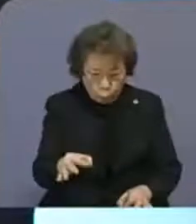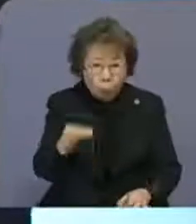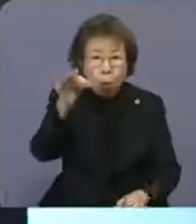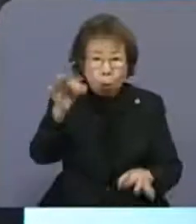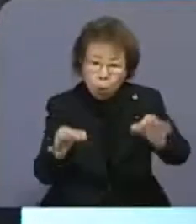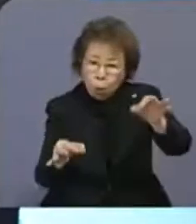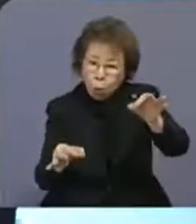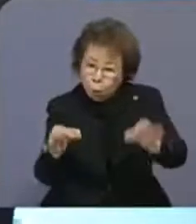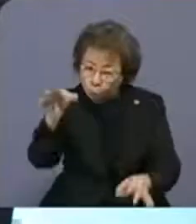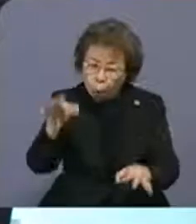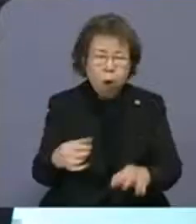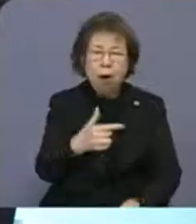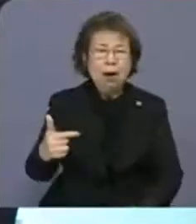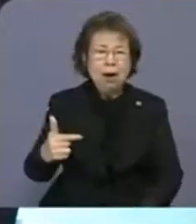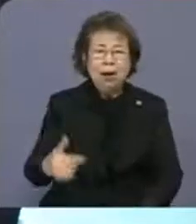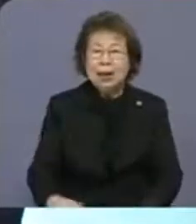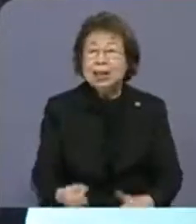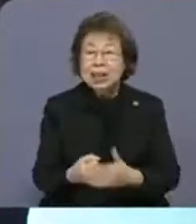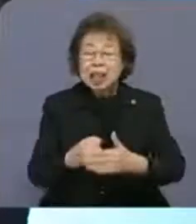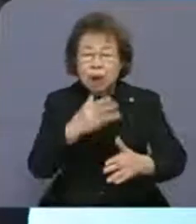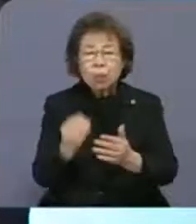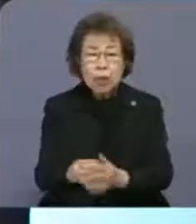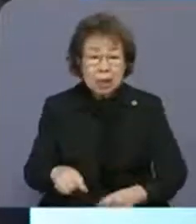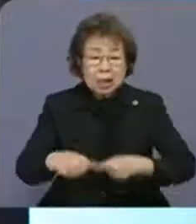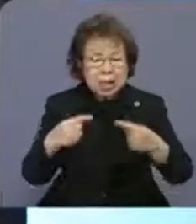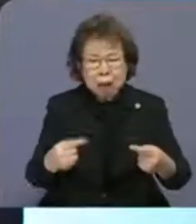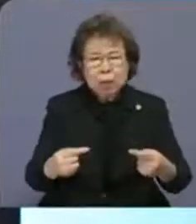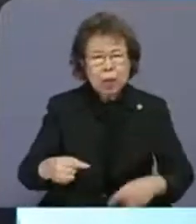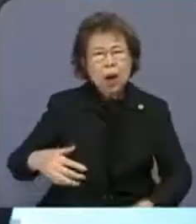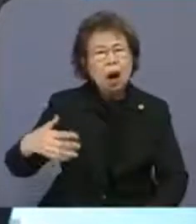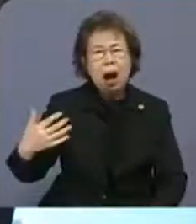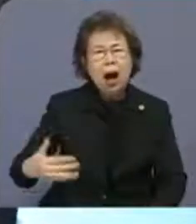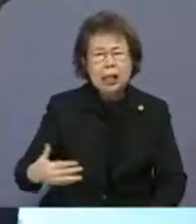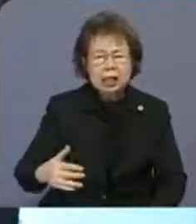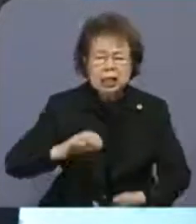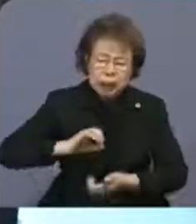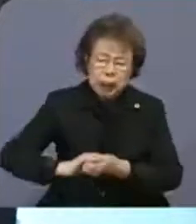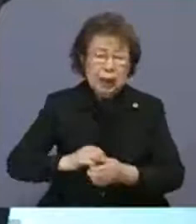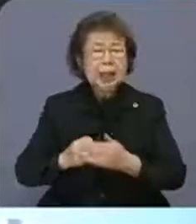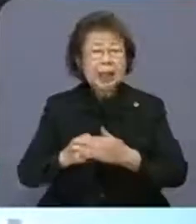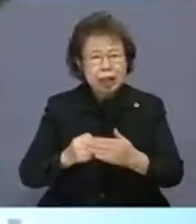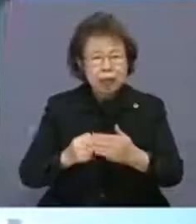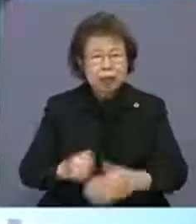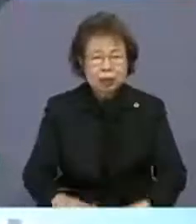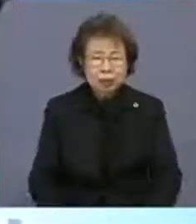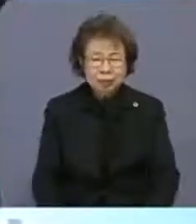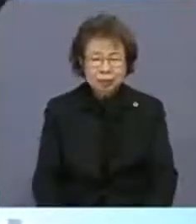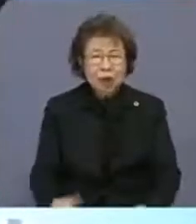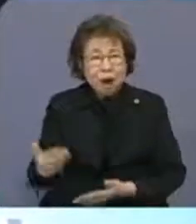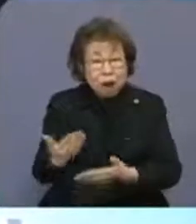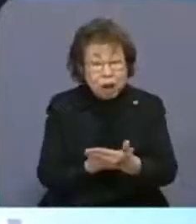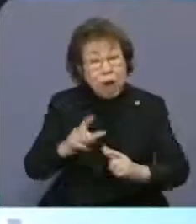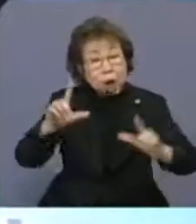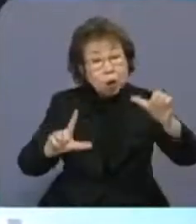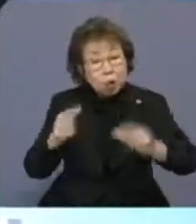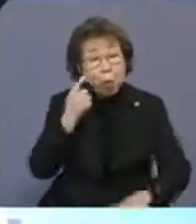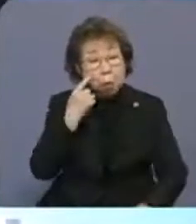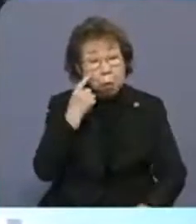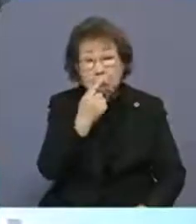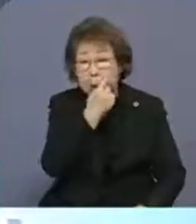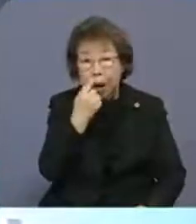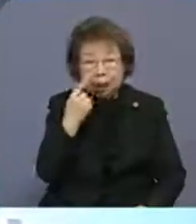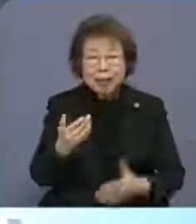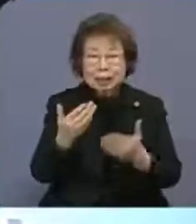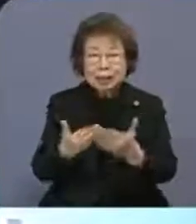심하죠 이 배출권 시장 참여가 아직까지 제한적이라 그런데요 이 거래 규모를 확인해봤습니다